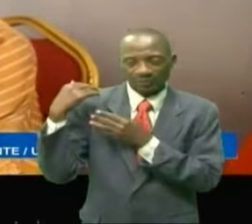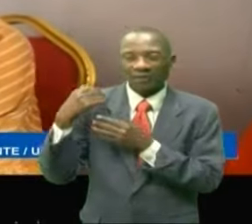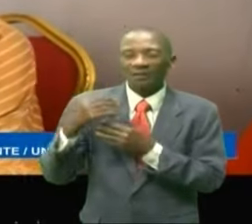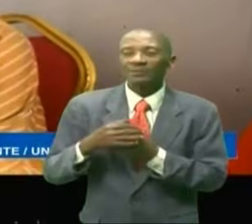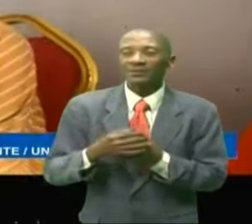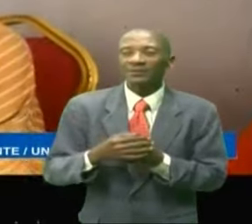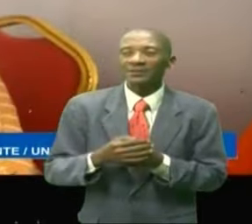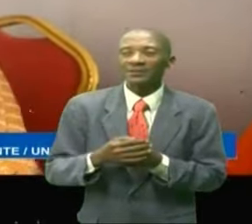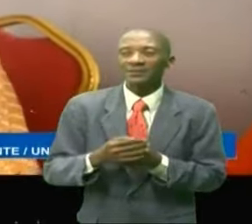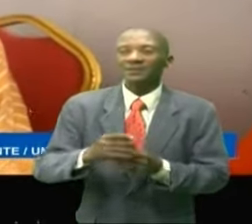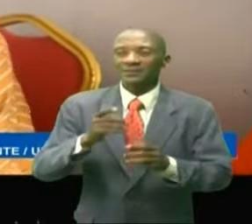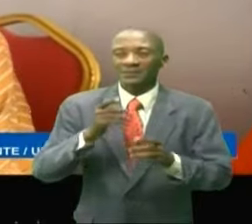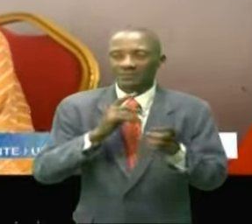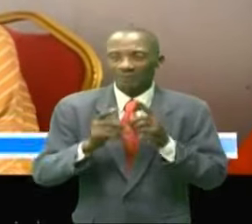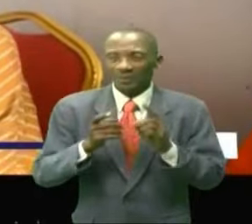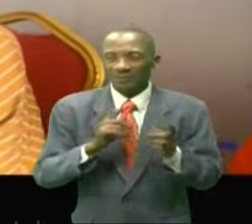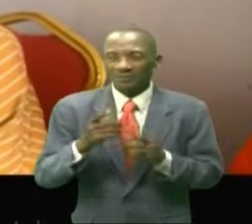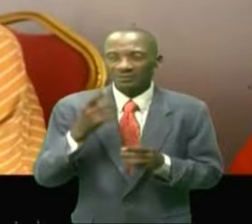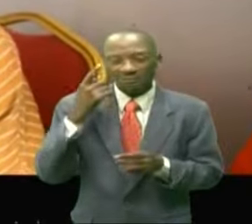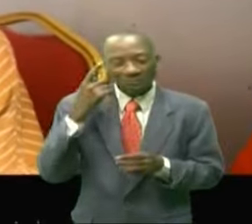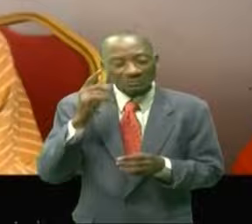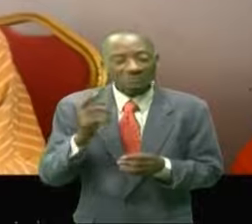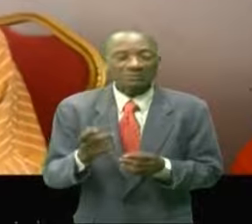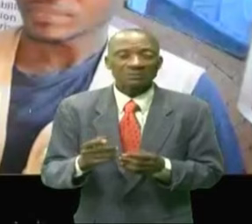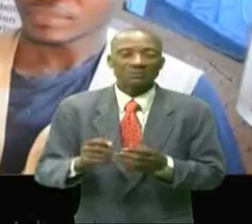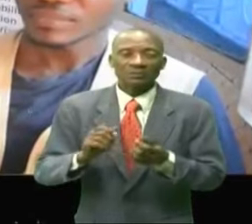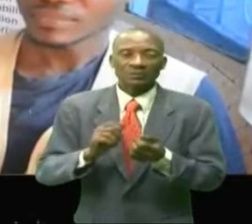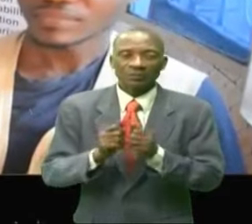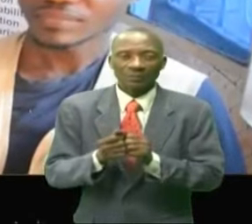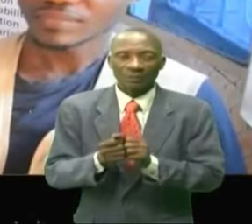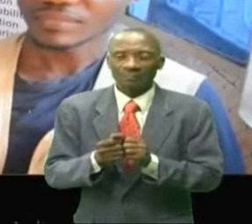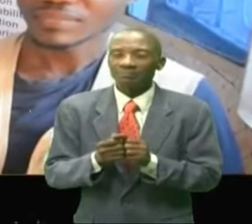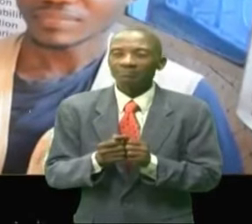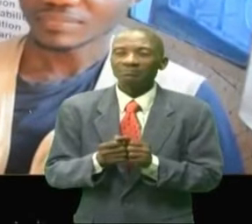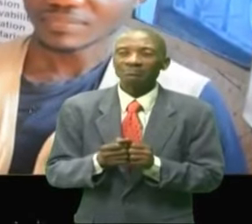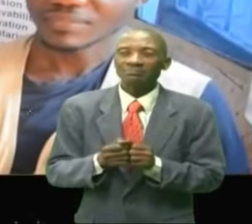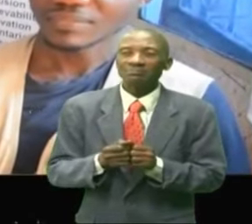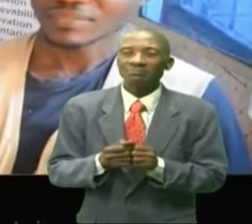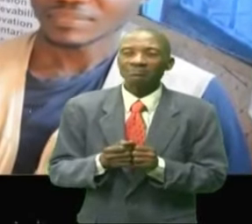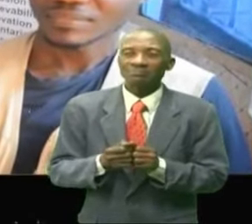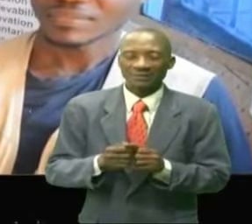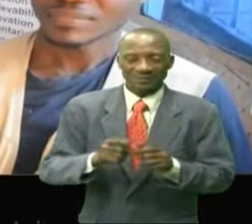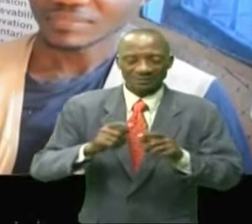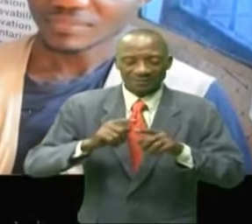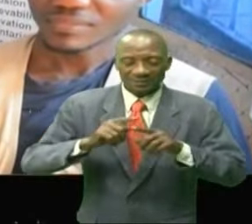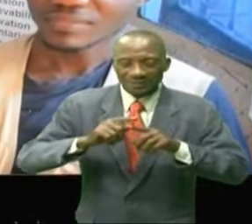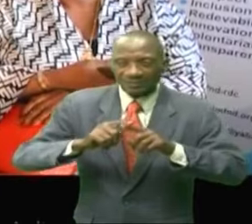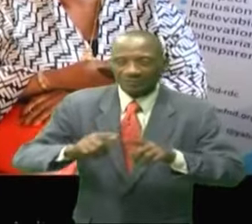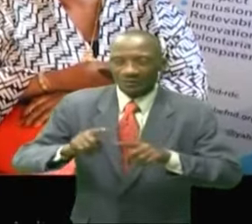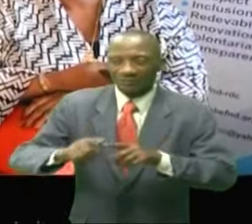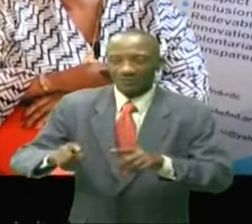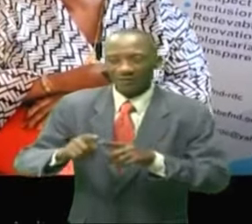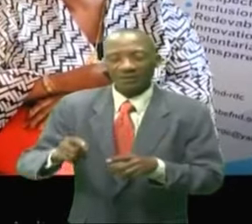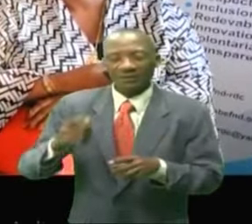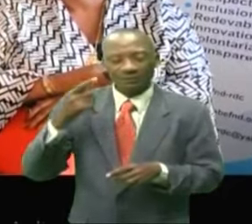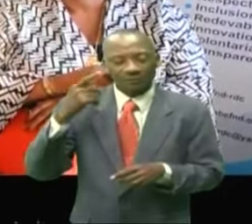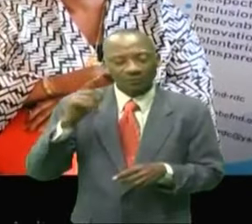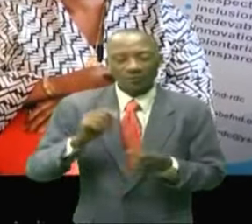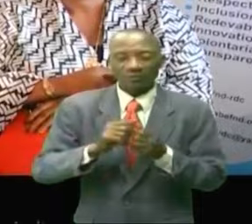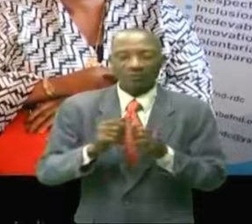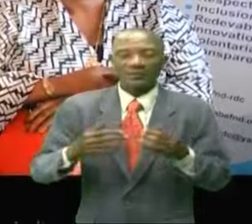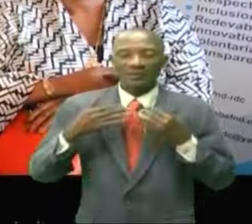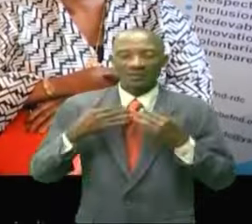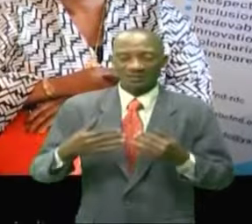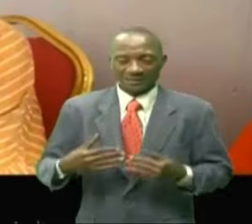le suivi du produit de Copenhagen jusqu'à la RDC, de la Kameskine